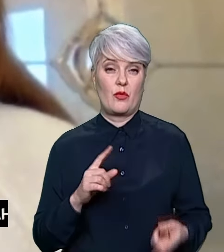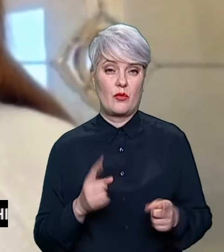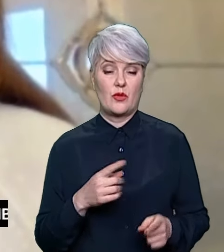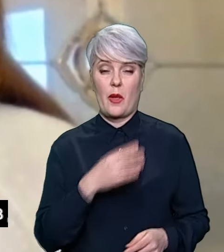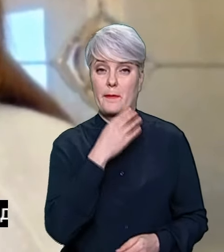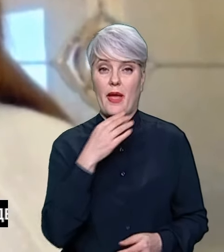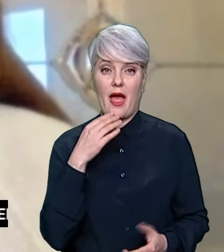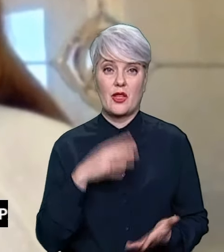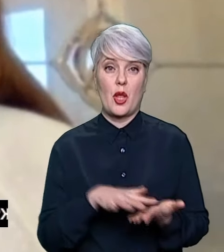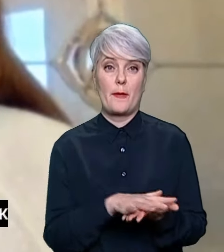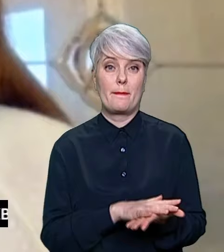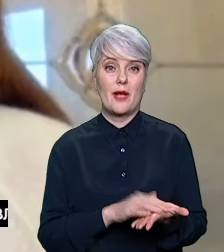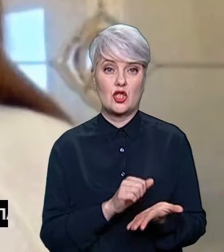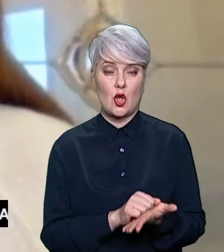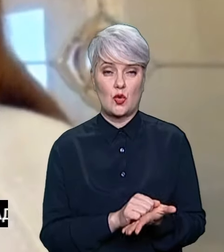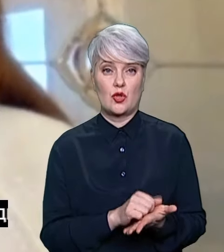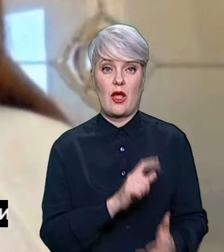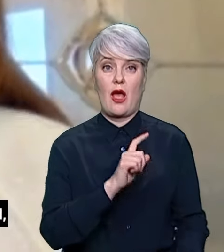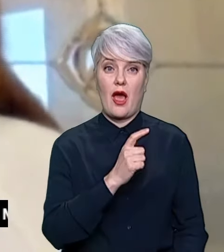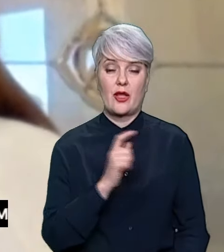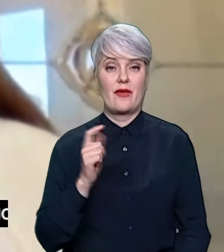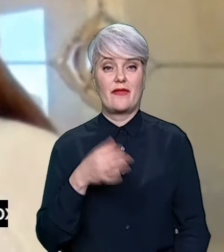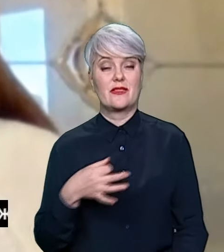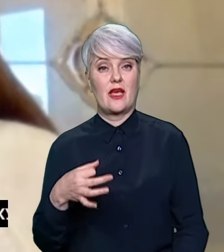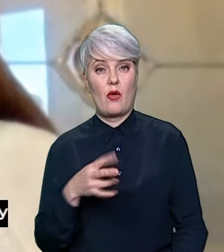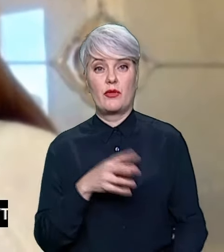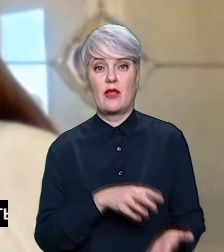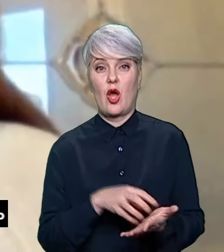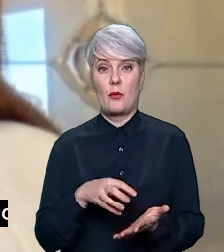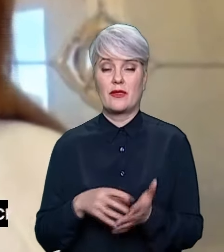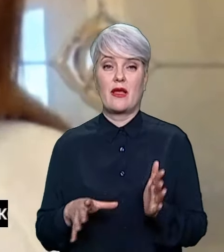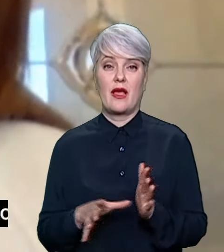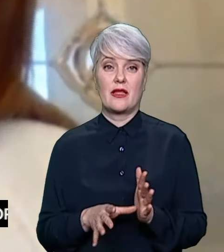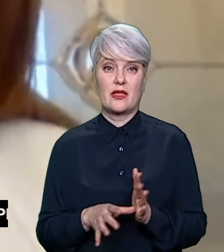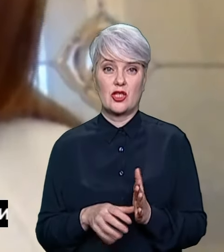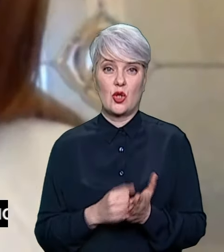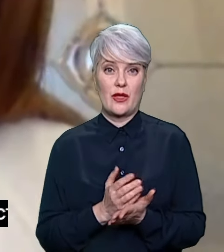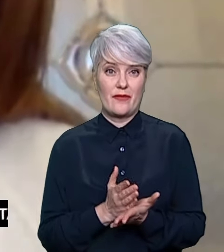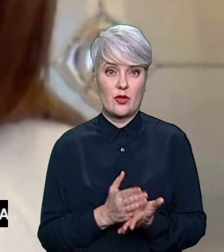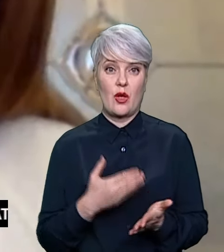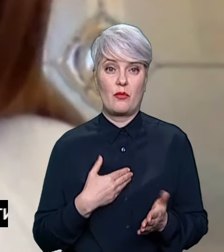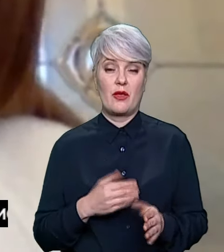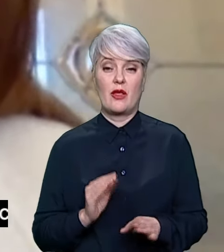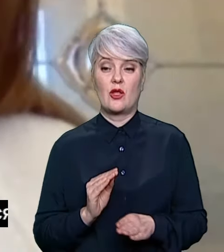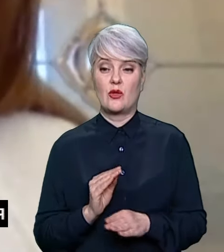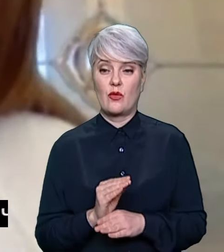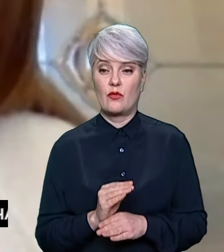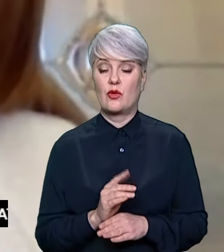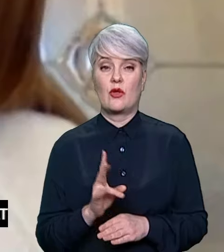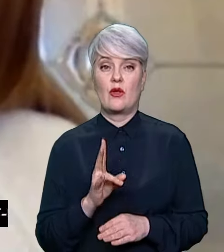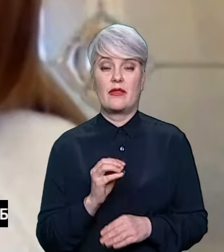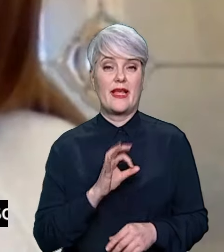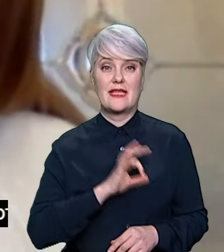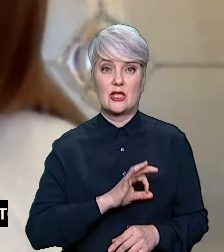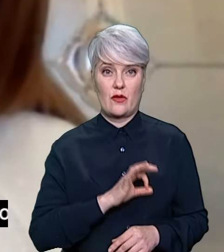багато пошкоджень в Харкові і Харківській області на об'єктах енергетичної інфраструктури. Ми вже вивели до того, що не